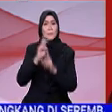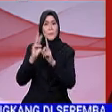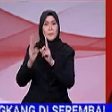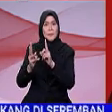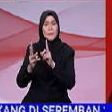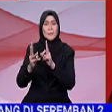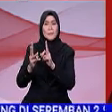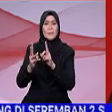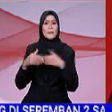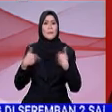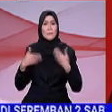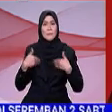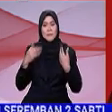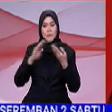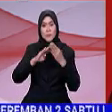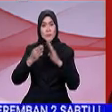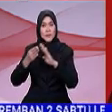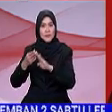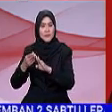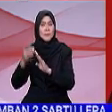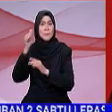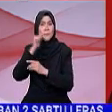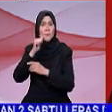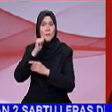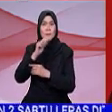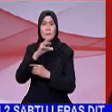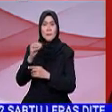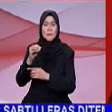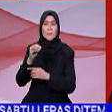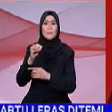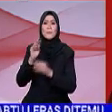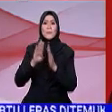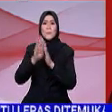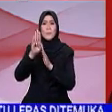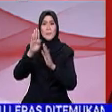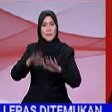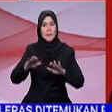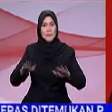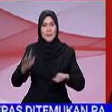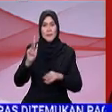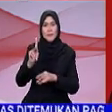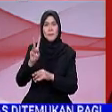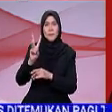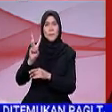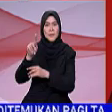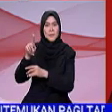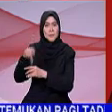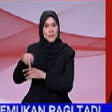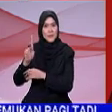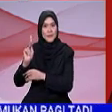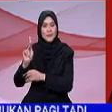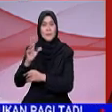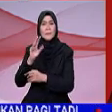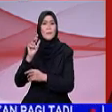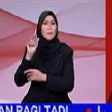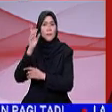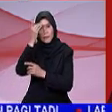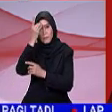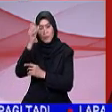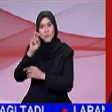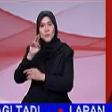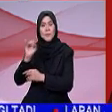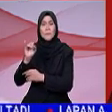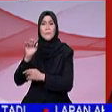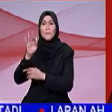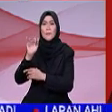Kebajikan Kesejahteraan Komuniti, Wanita, Keluarga dan Pembangunan Kanak-kanak KWKPK, Datuk Seri Fatimah Abdullah, ini